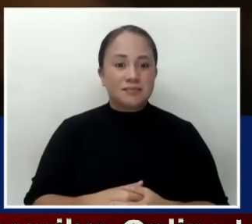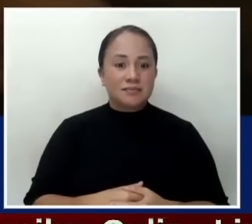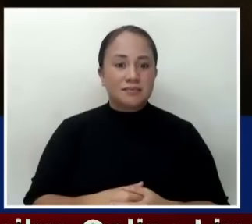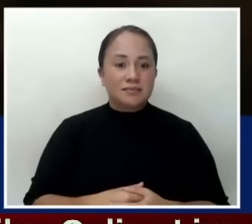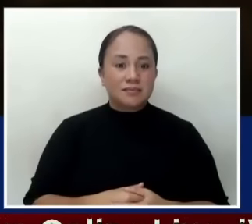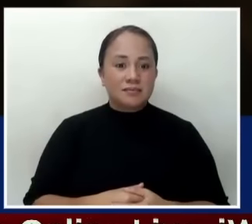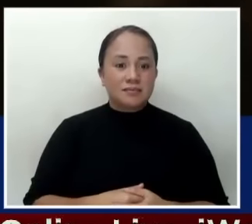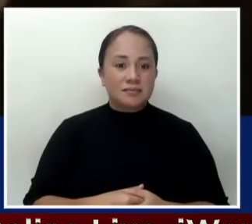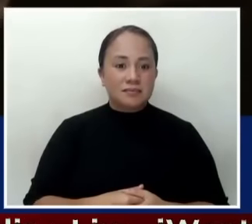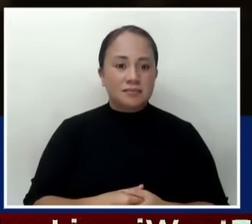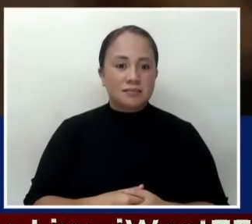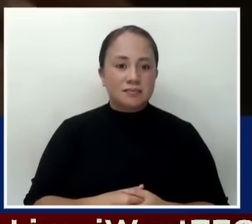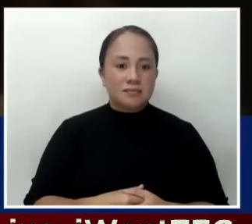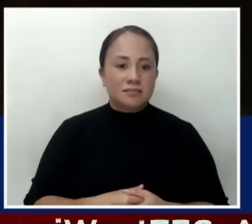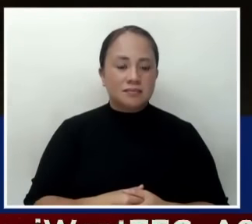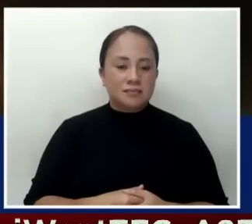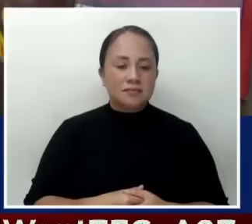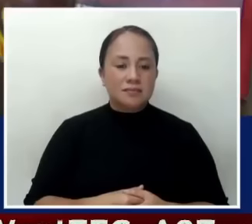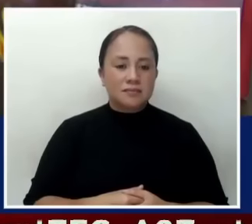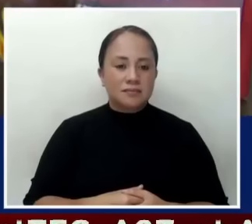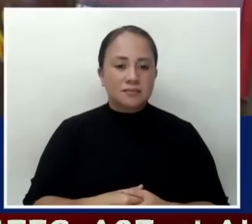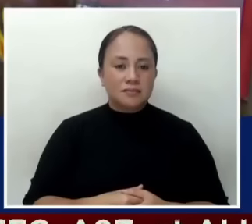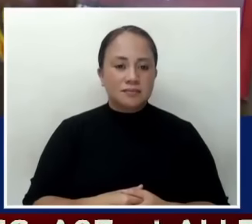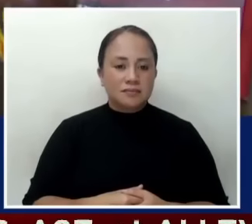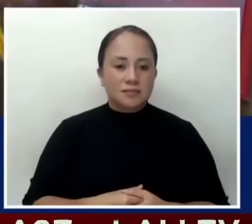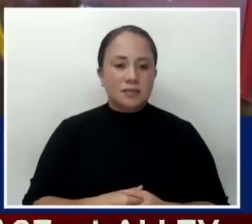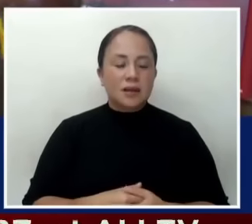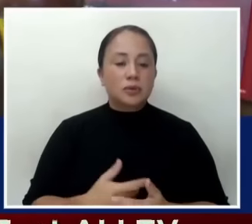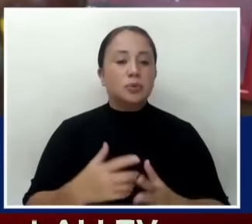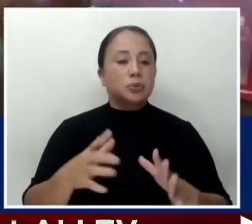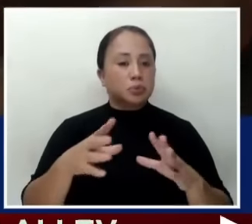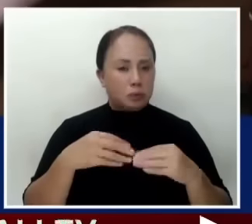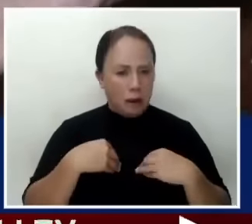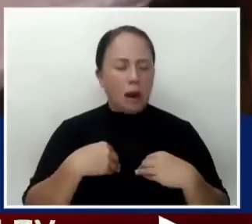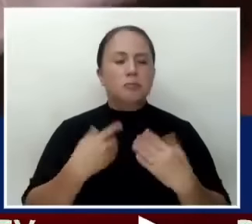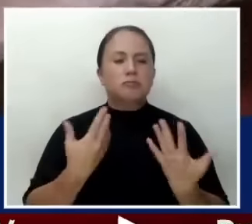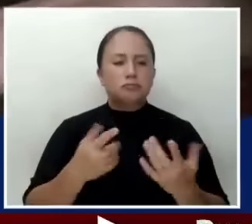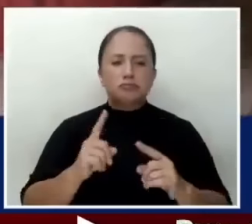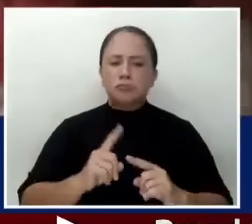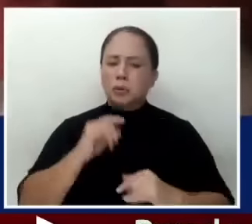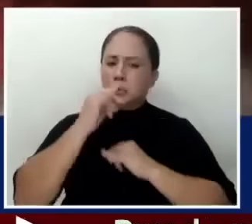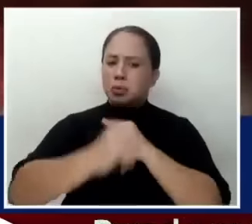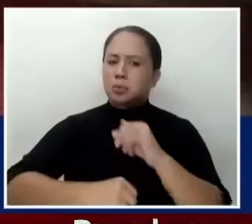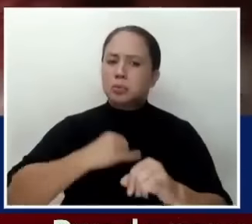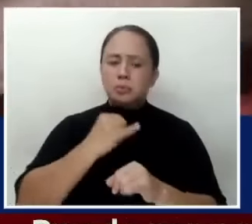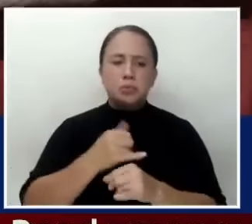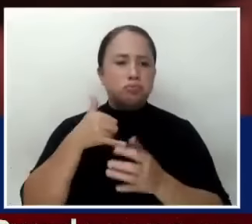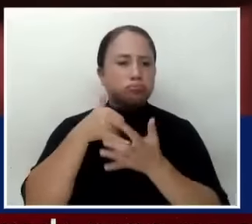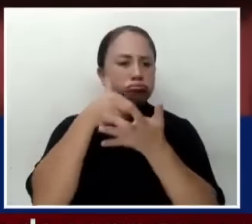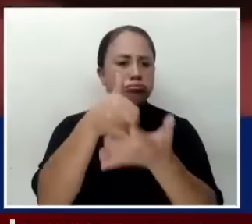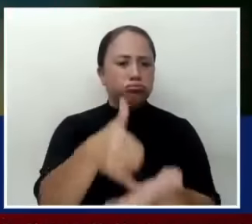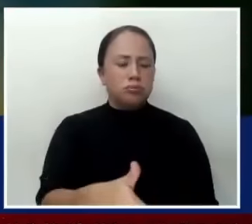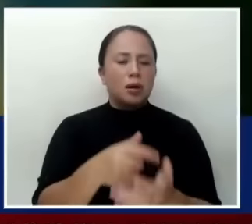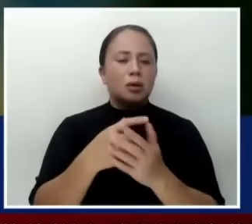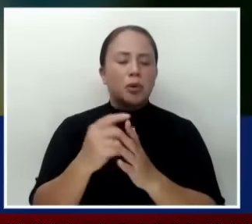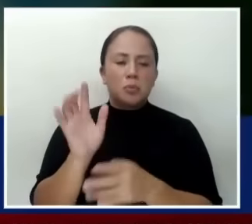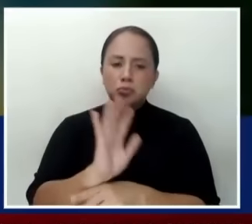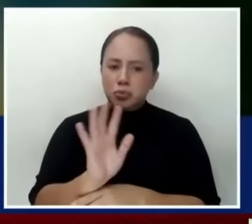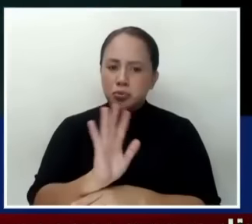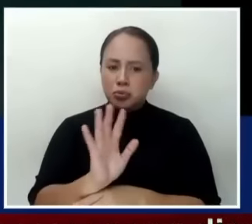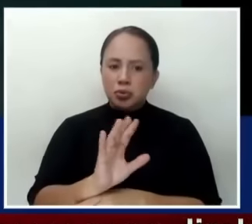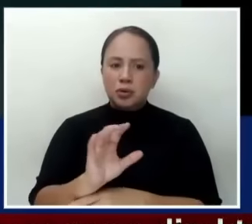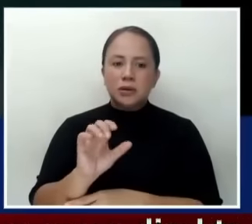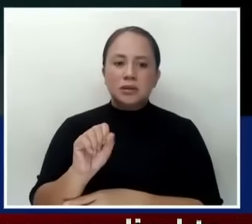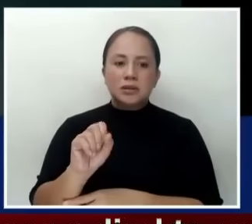Tama na! Tama na! Nakatanggap rin siya ng mga international awards para sa mga pelikulang